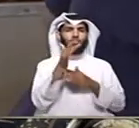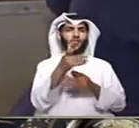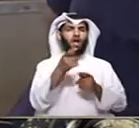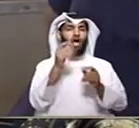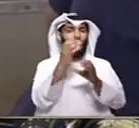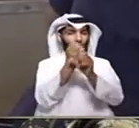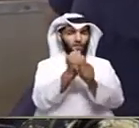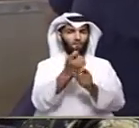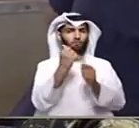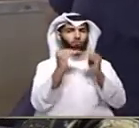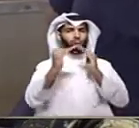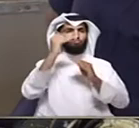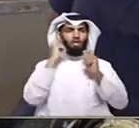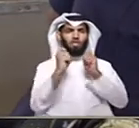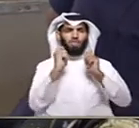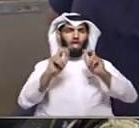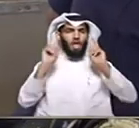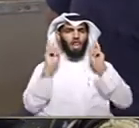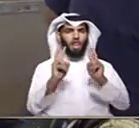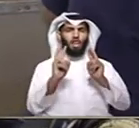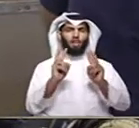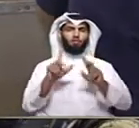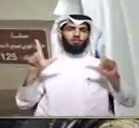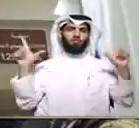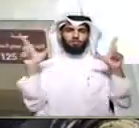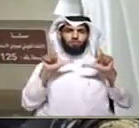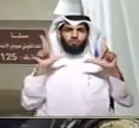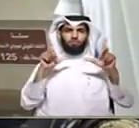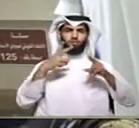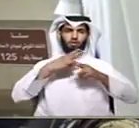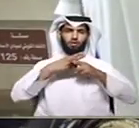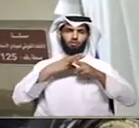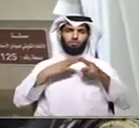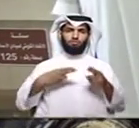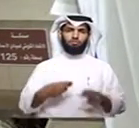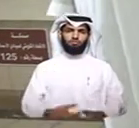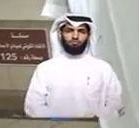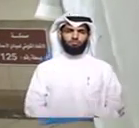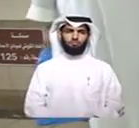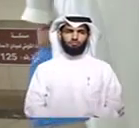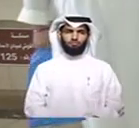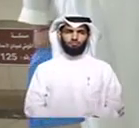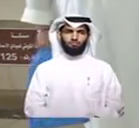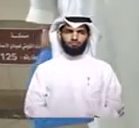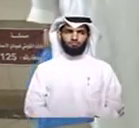وحماية المستهلك. حسن بن غيام، تلفزيون دولة الكويت.